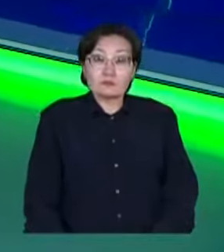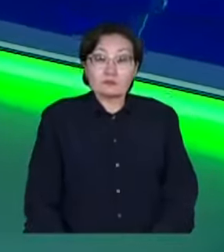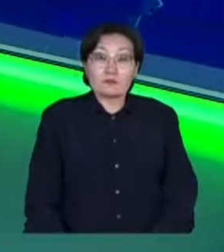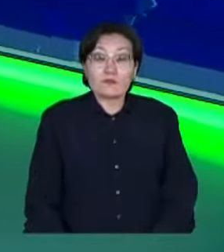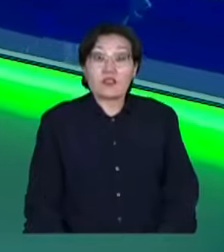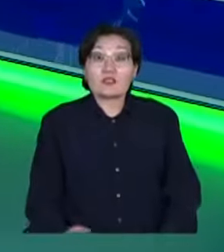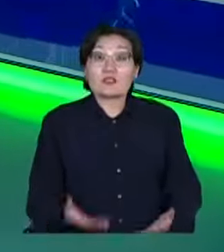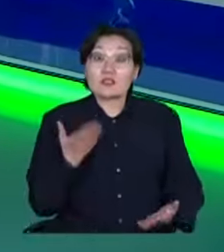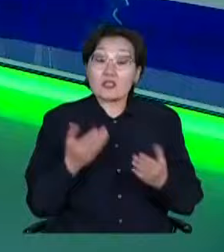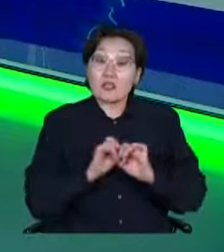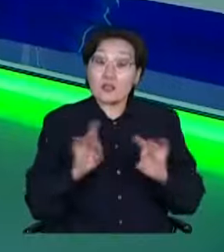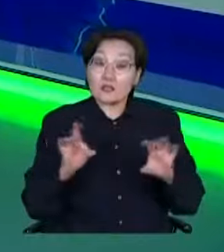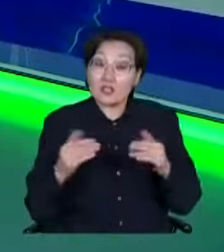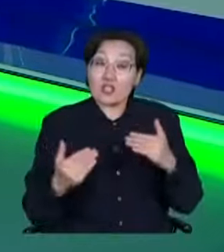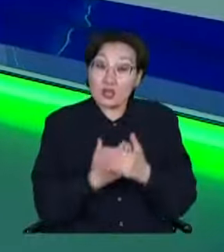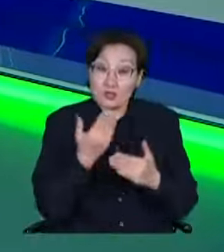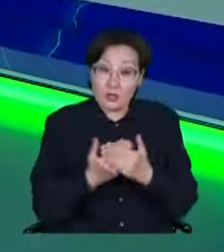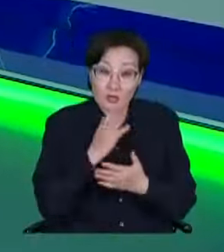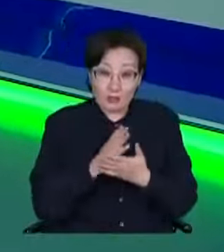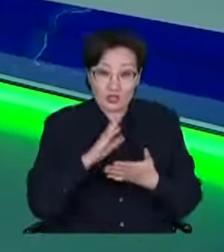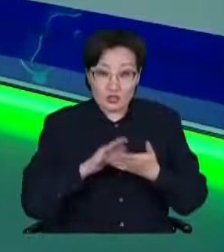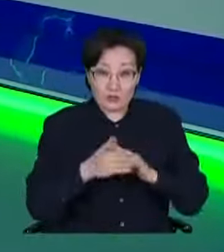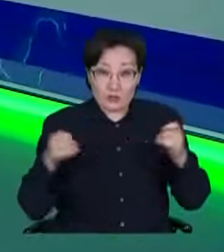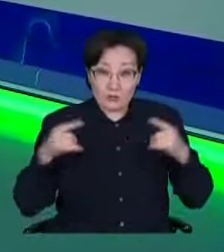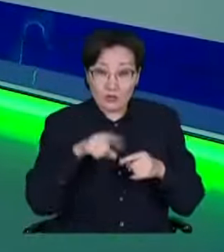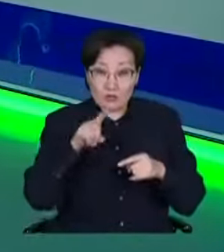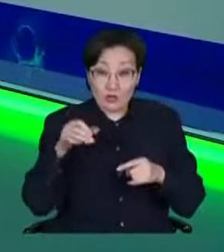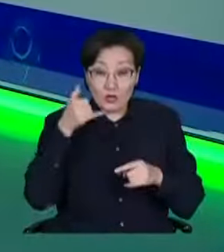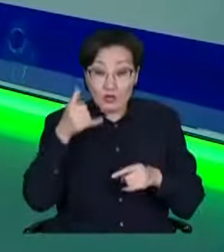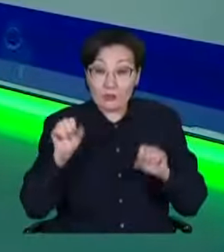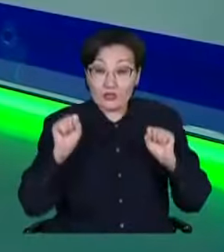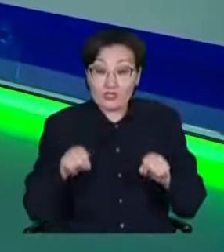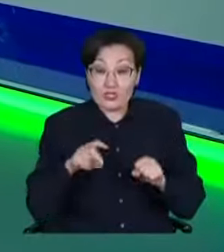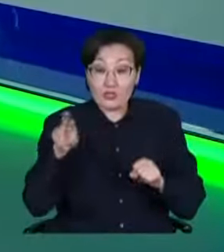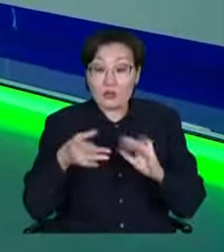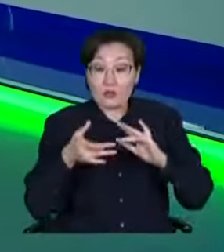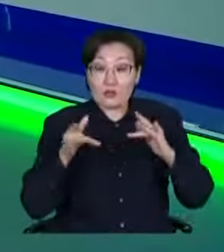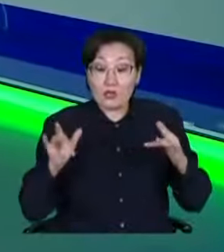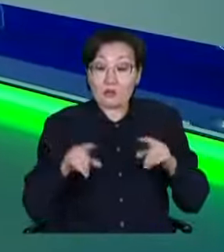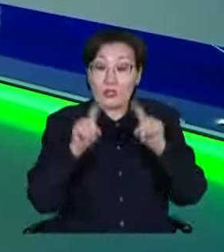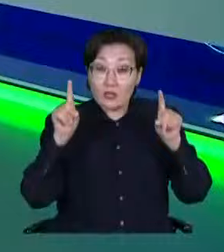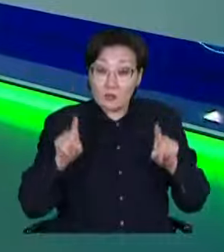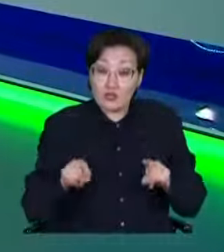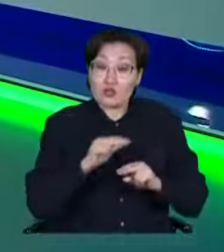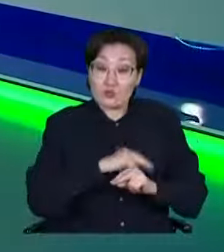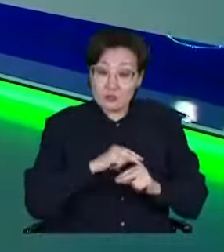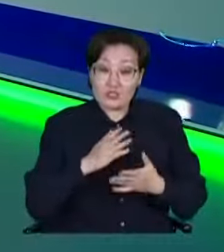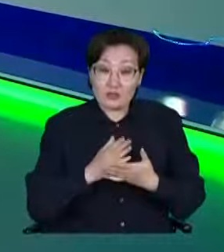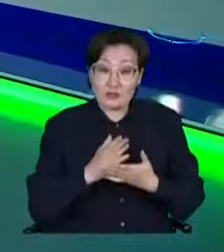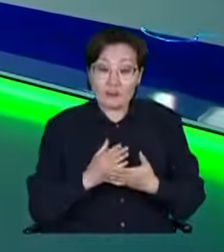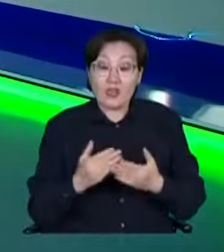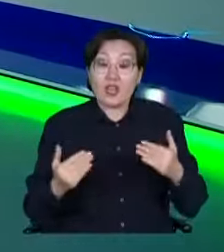Құрметті көрермен, егер бөлісер ақпарларыңыз болса, экранда көрсетілген нөмірге хабарласыңыздар, сондай-ақ әлеуметтік желідегі парақшамызда іске